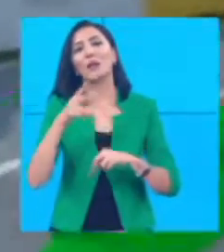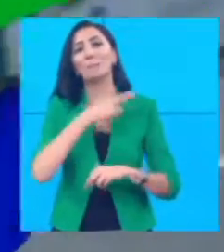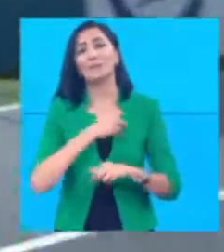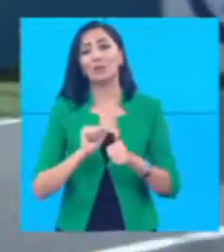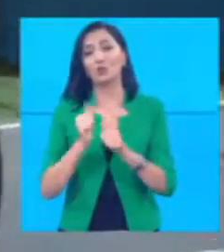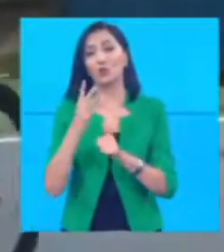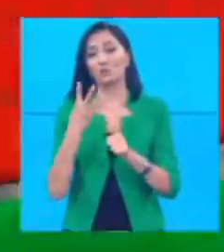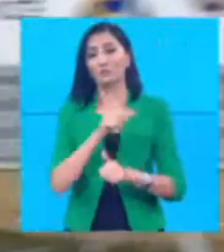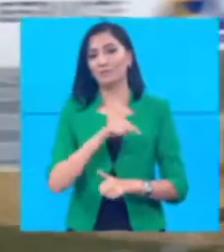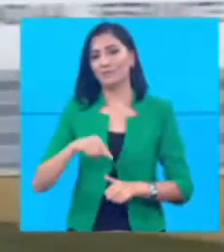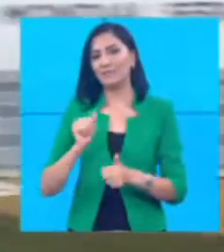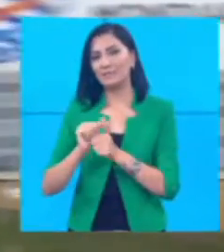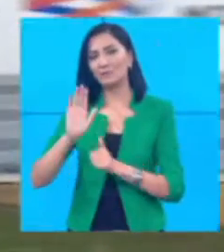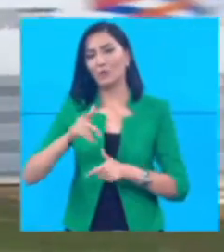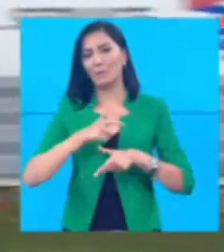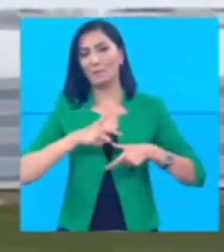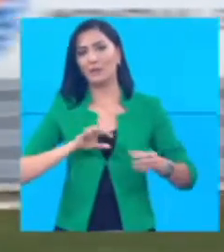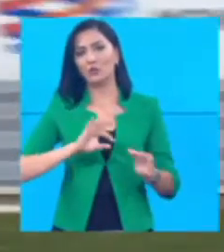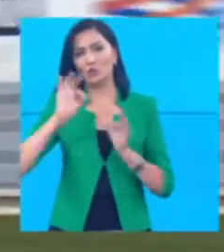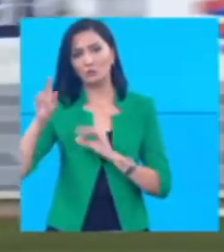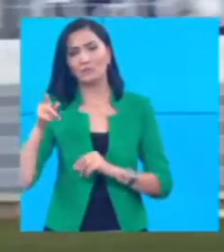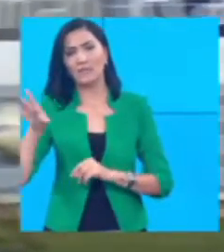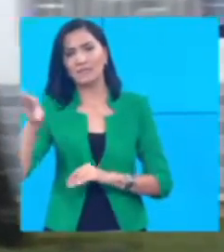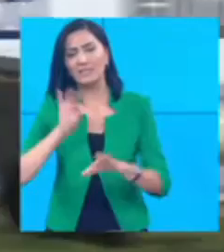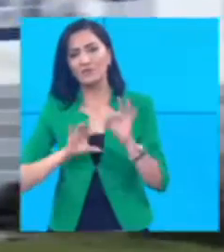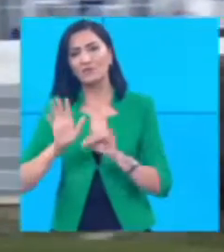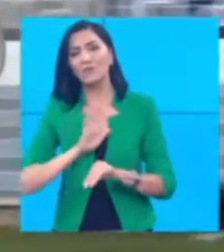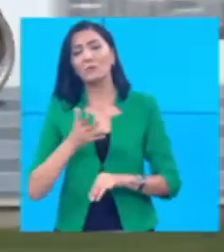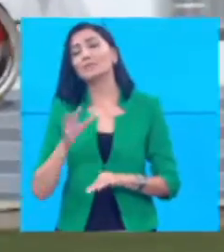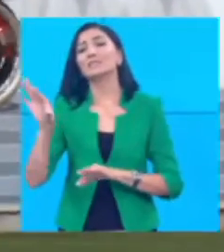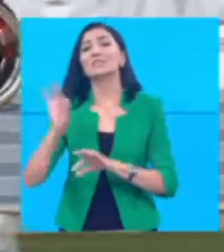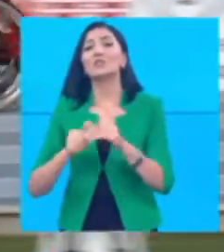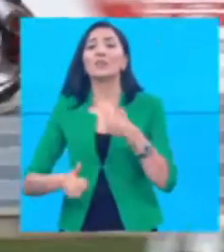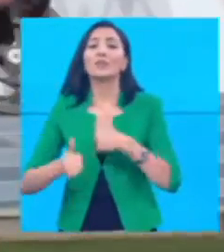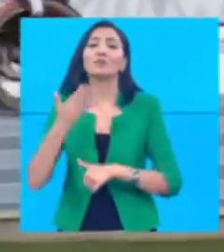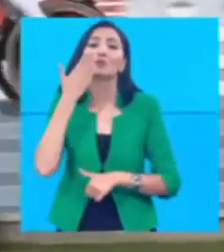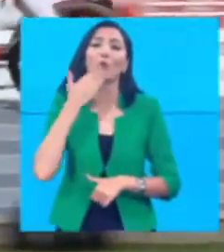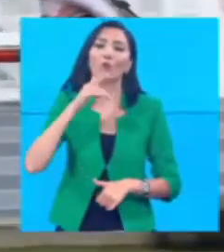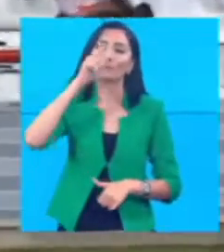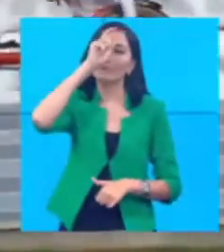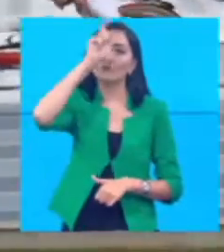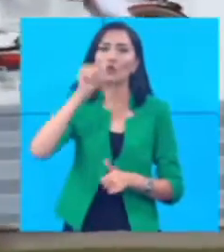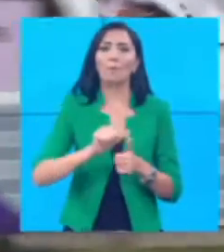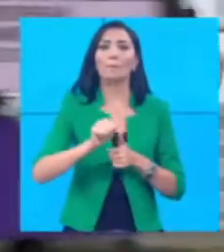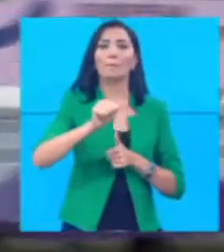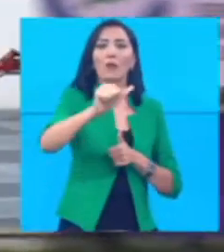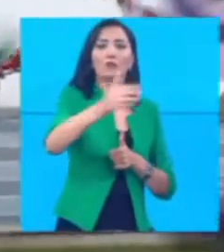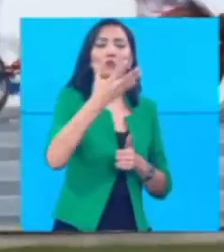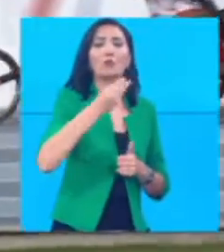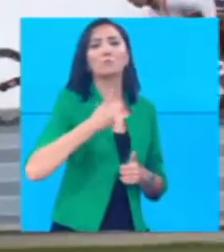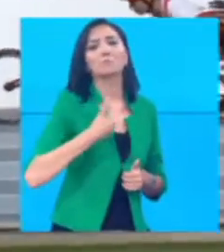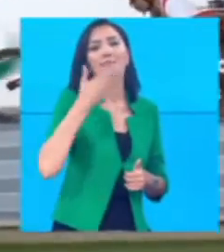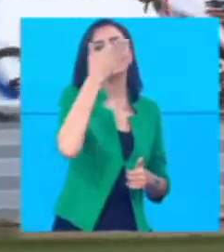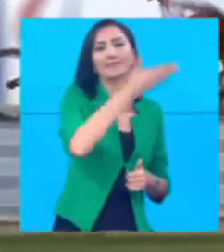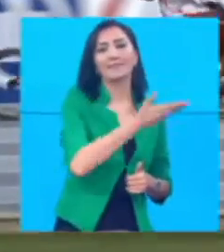bu 4 tane sporcusunun haricinde millik seviyesine ulaşabilecek sporcumuz yok mu? Seçecek bir yarış yok ki Türkiye'de. Hani çok... maratonlar oluyor yine